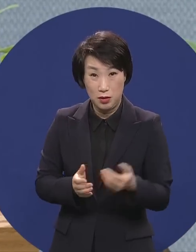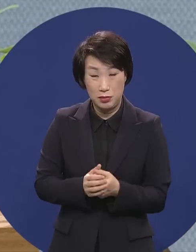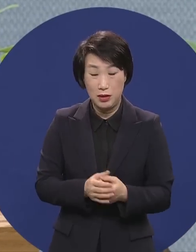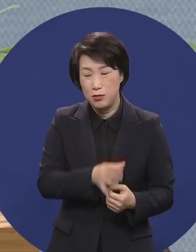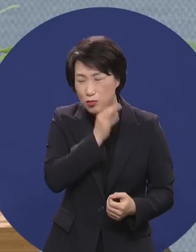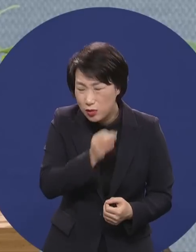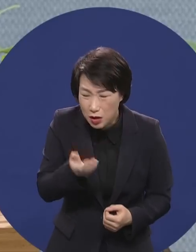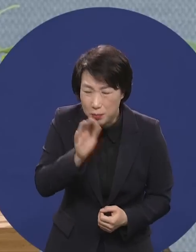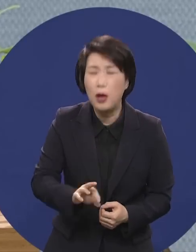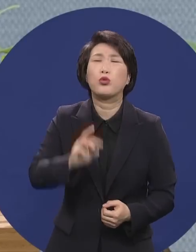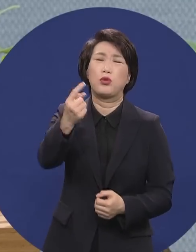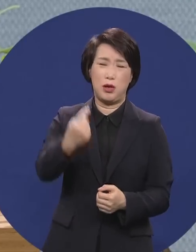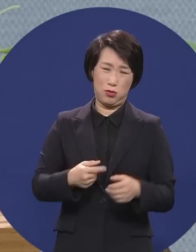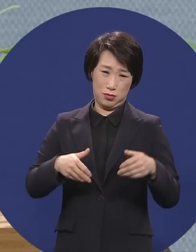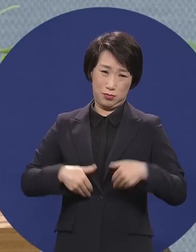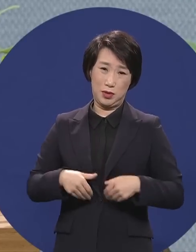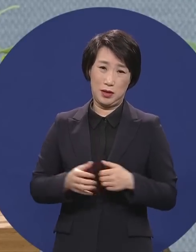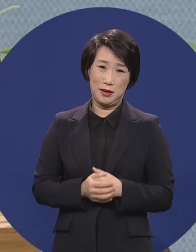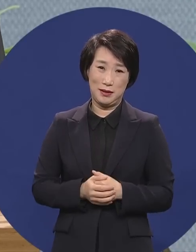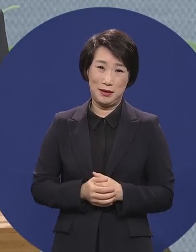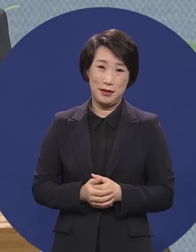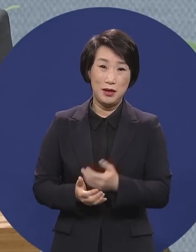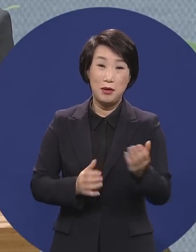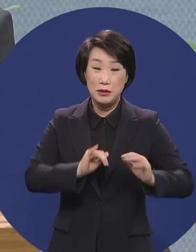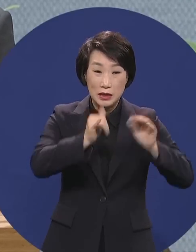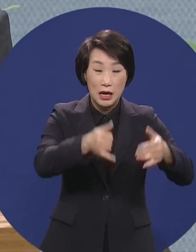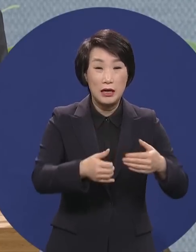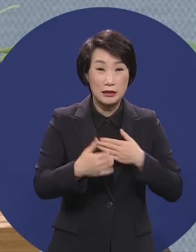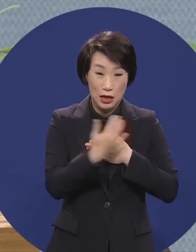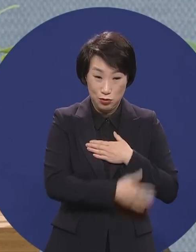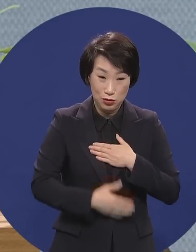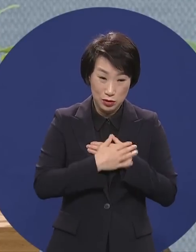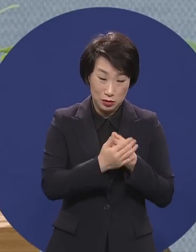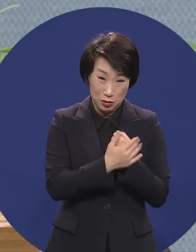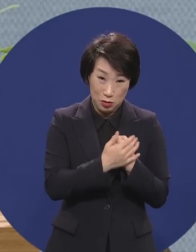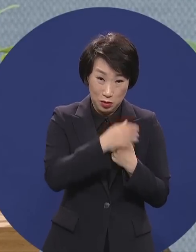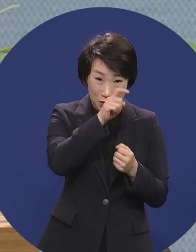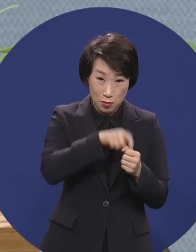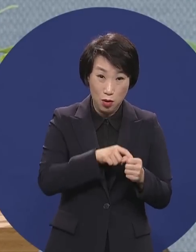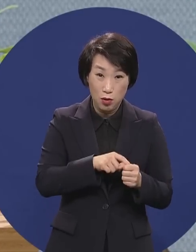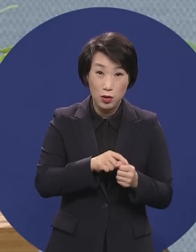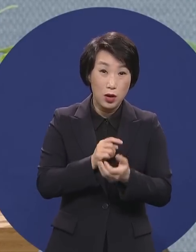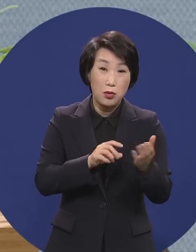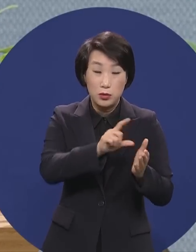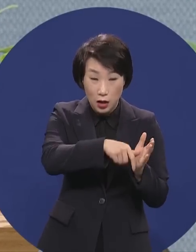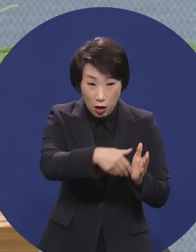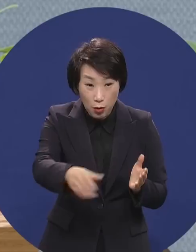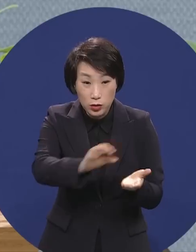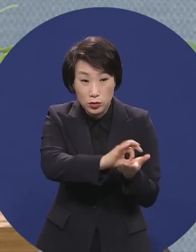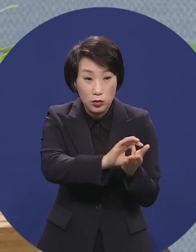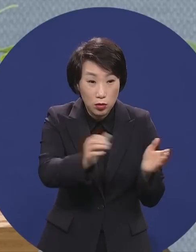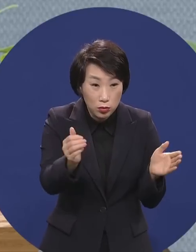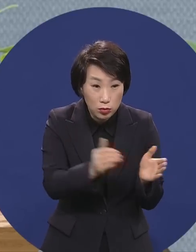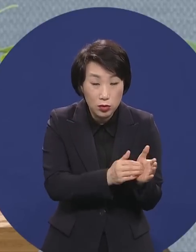없지만 돌아와라 그 말입니다. 세상에서 자기 육신만을 위해서 세월을